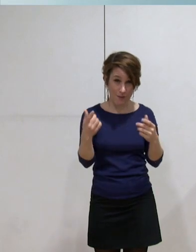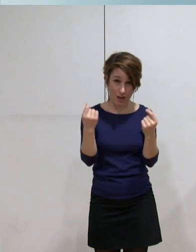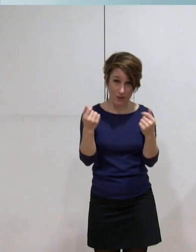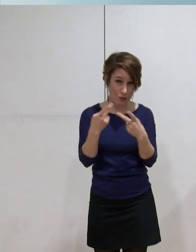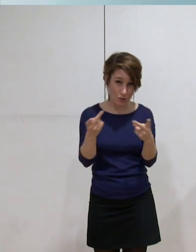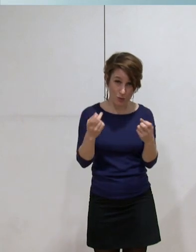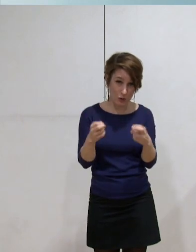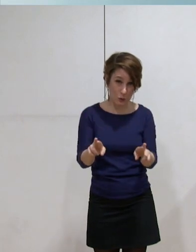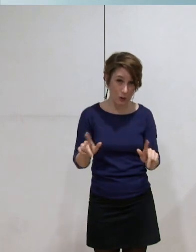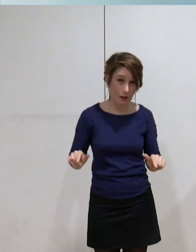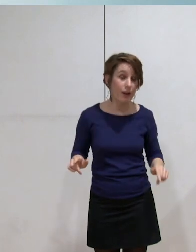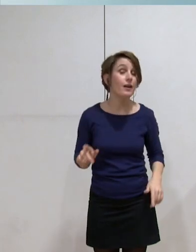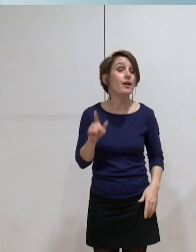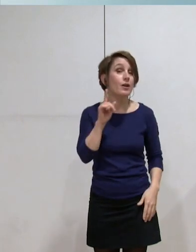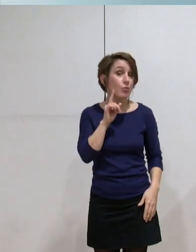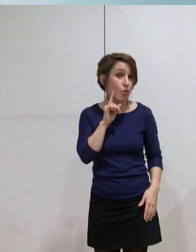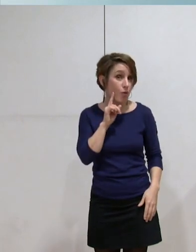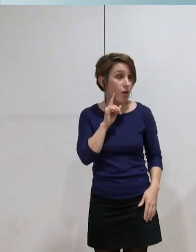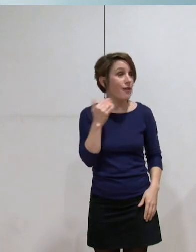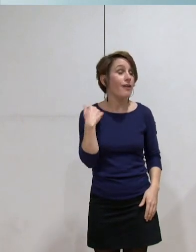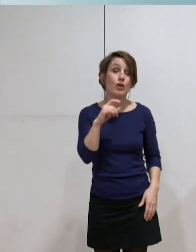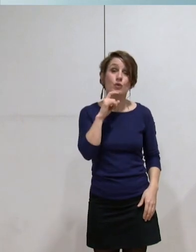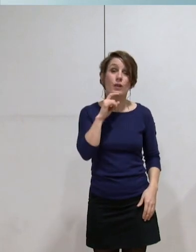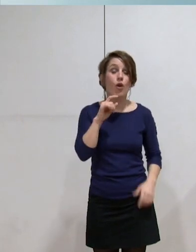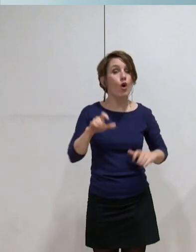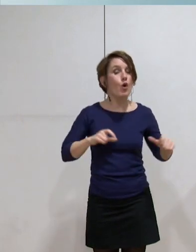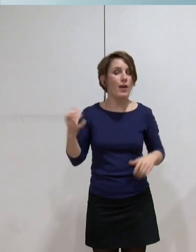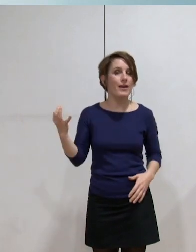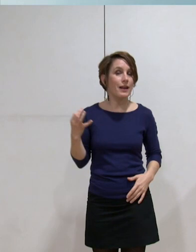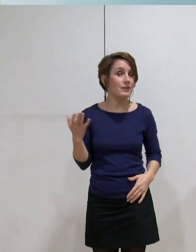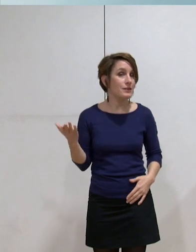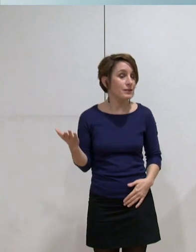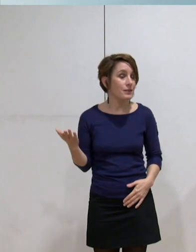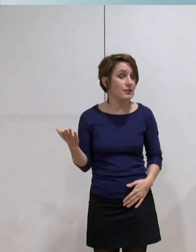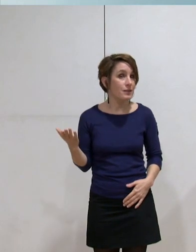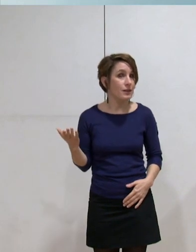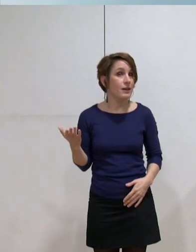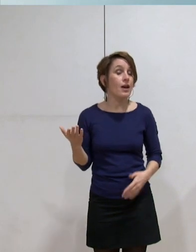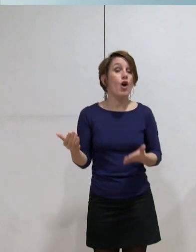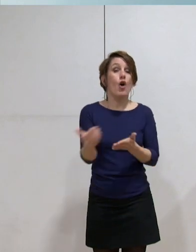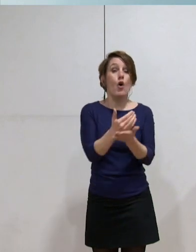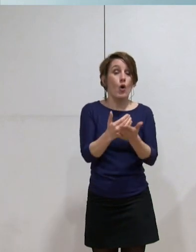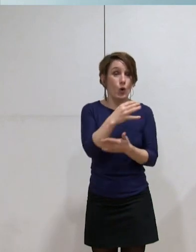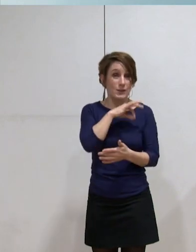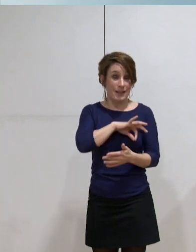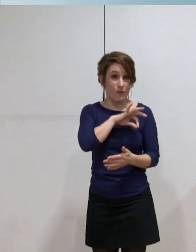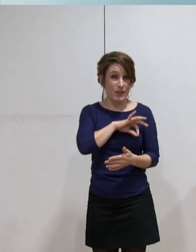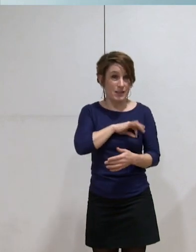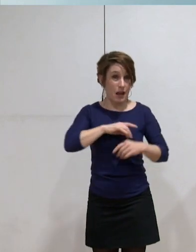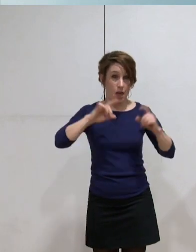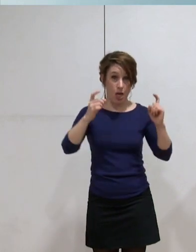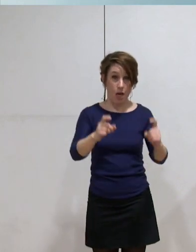ville car vous avez brisé Paul l'a dit la dynamique des recettes fiscales je suis heureux de voir que Matthieu